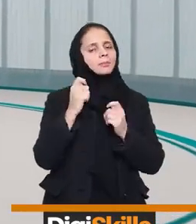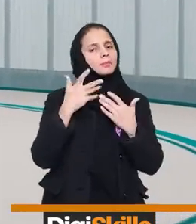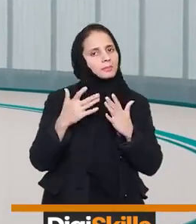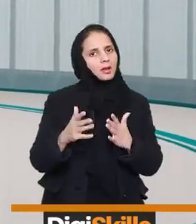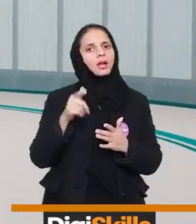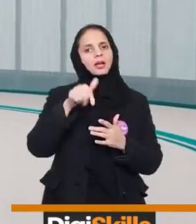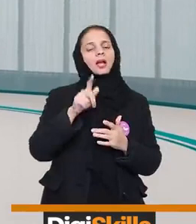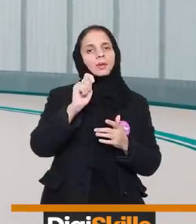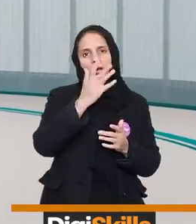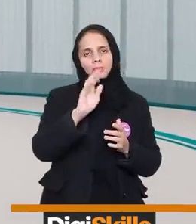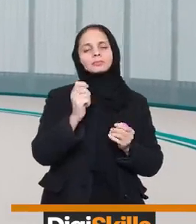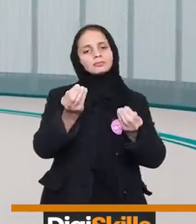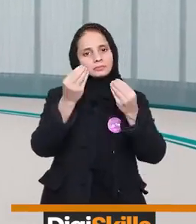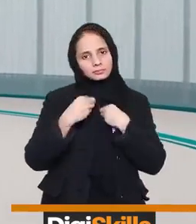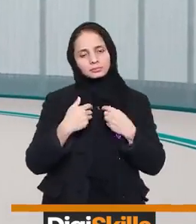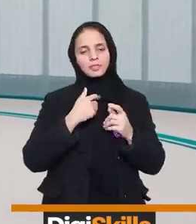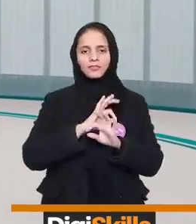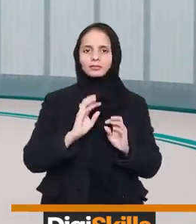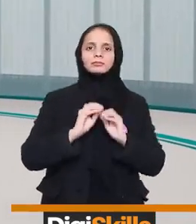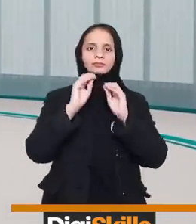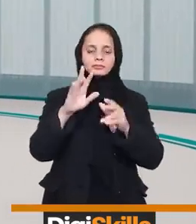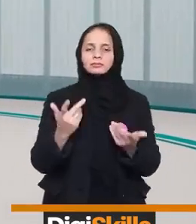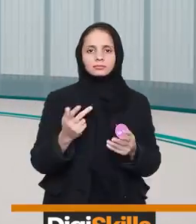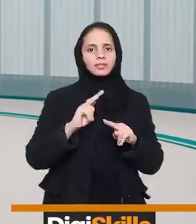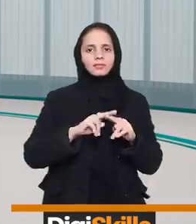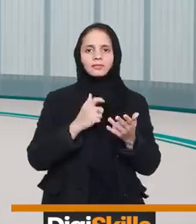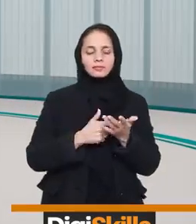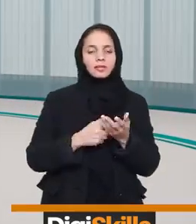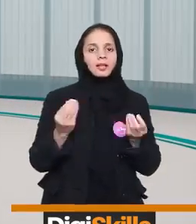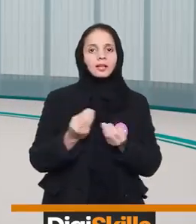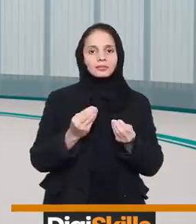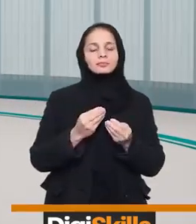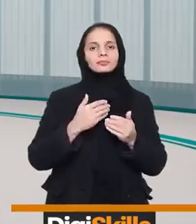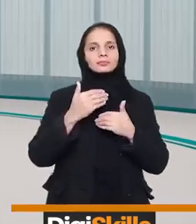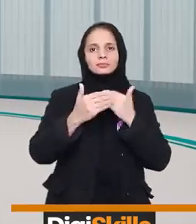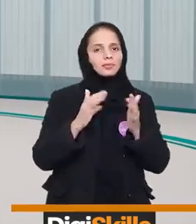کام کیا اور آپ مجھے اپنا بزنس دے دیجئے. فری لانس مارکیٹ پلیس اور